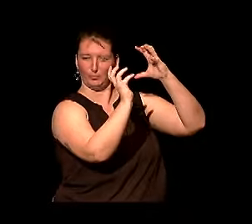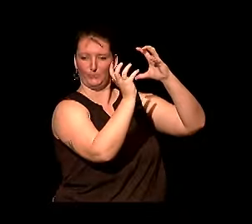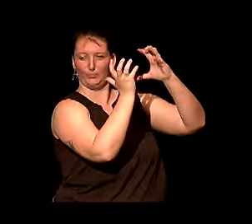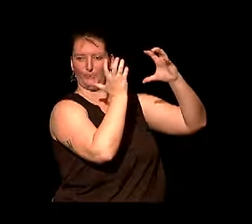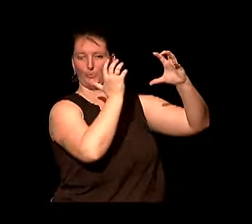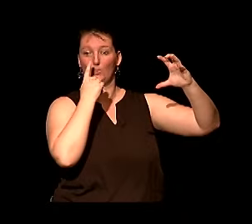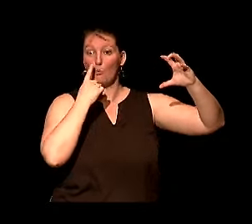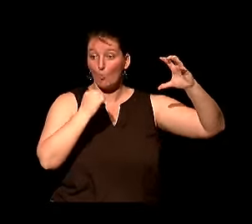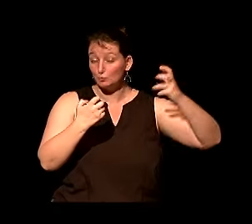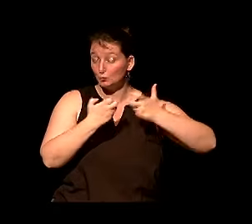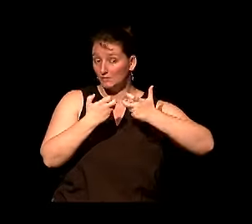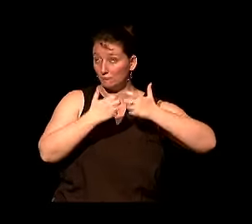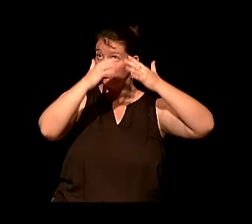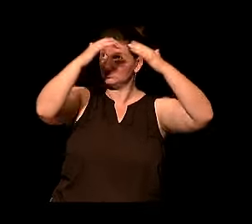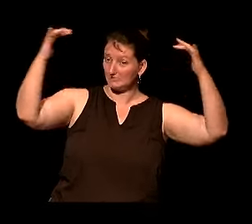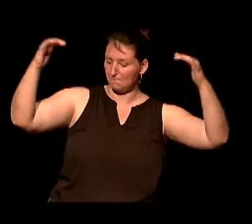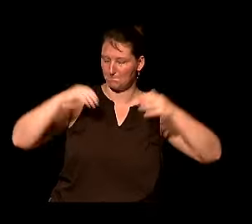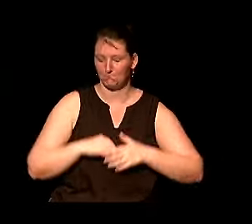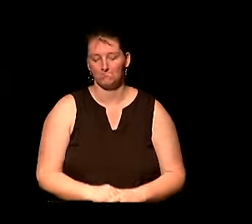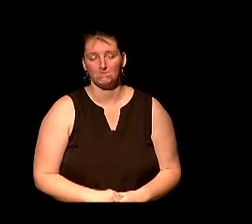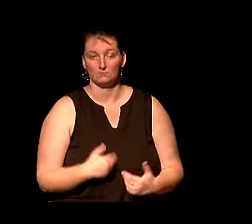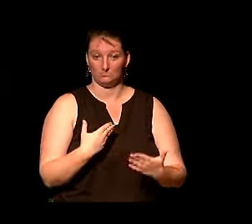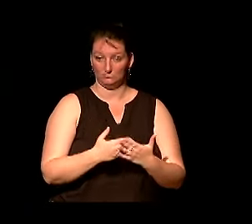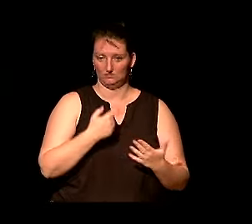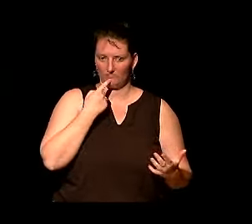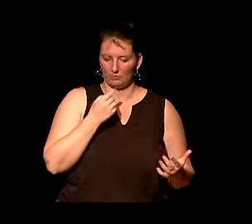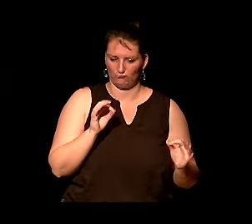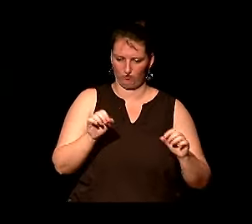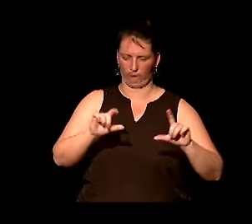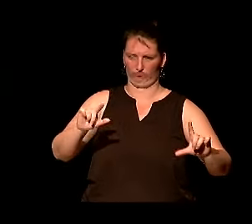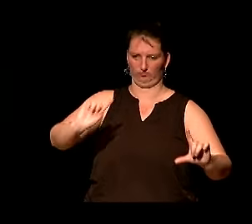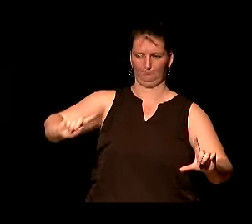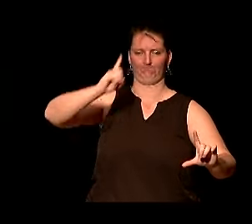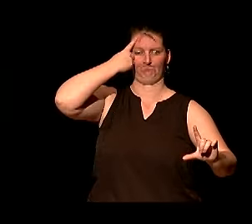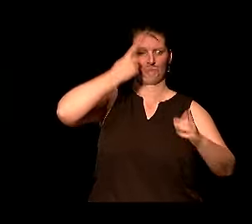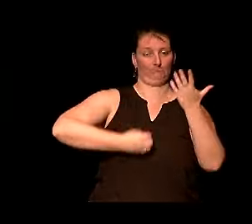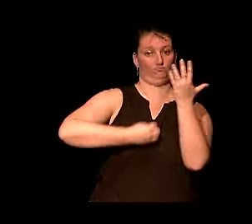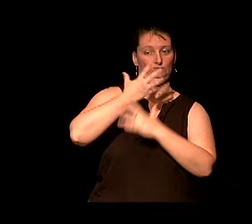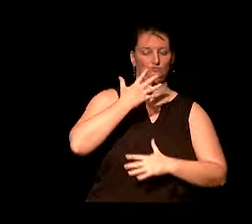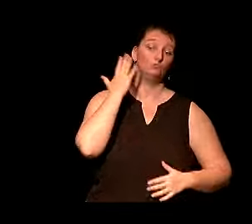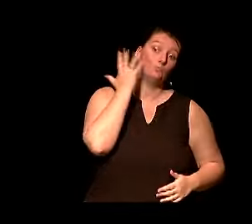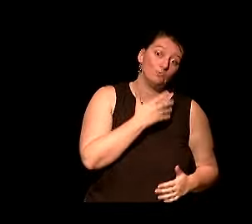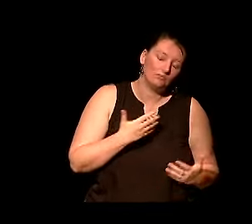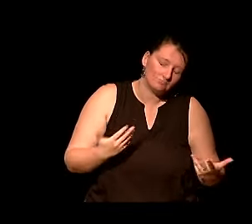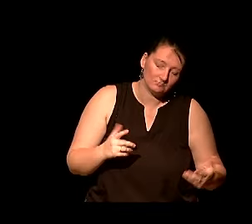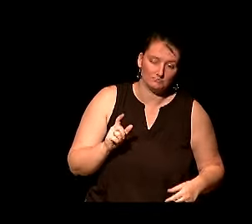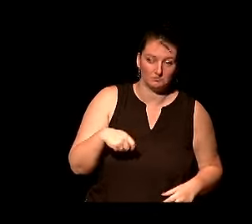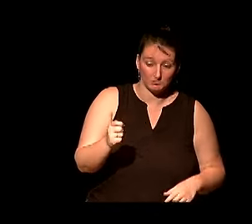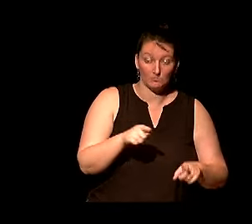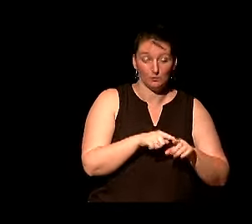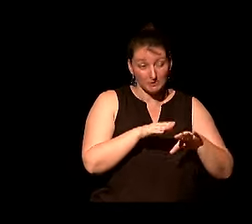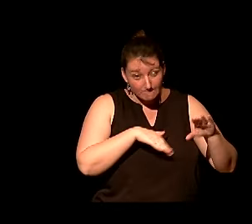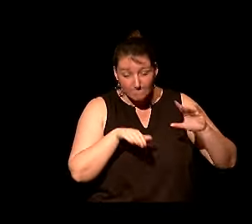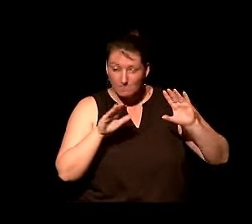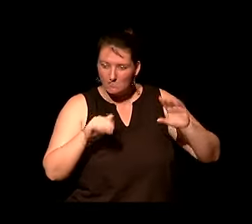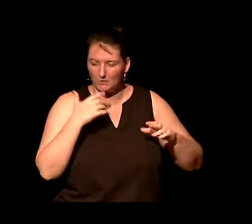du ciel. Donc une conscience de la couleur, évidemment, puisque c'est la nouveauté, et un vœu d'être proche en